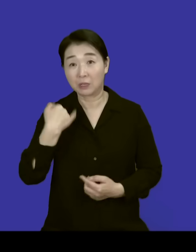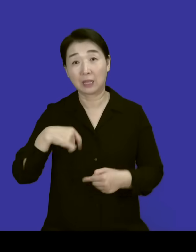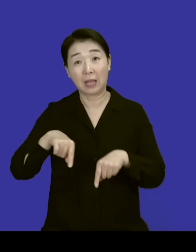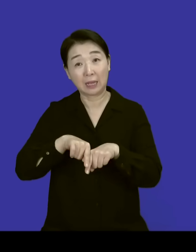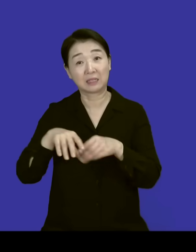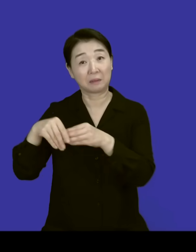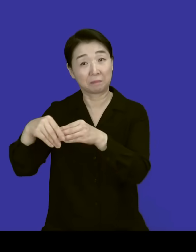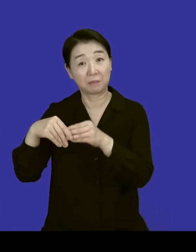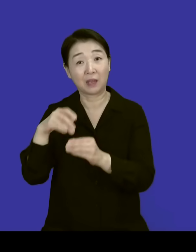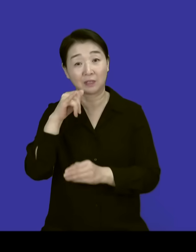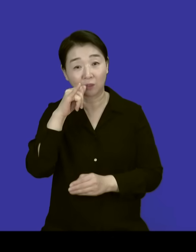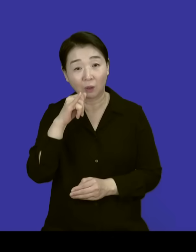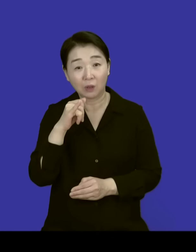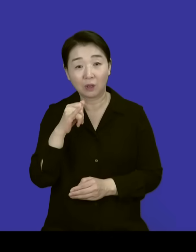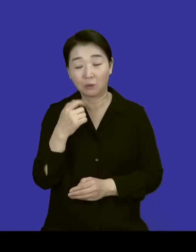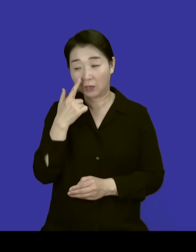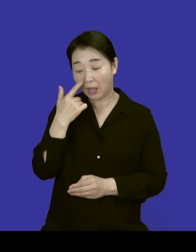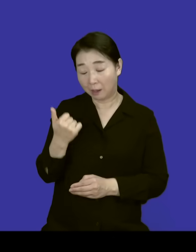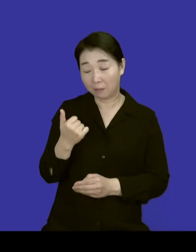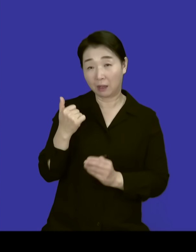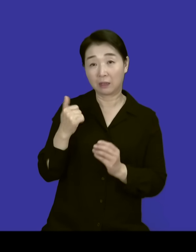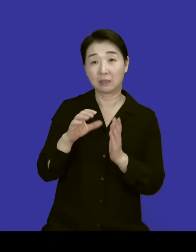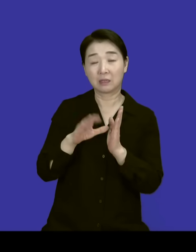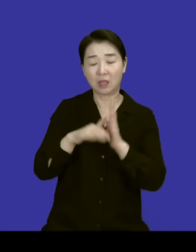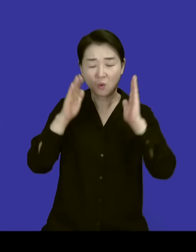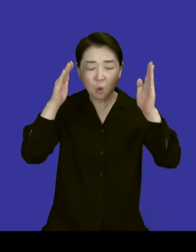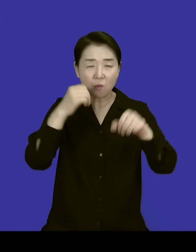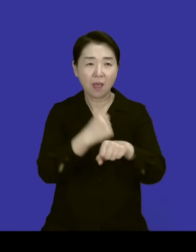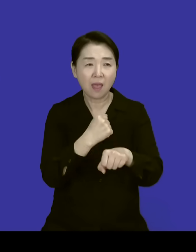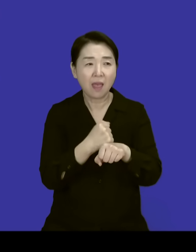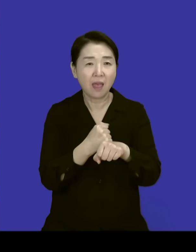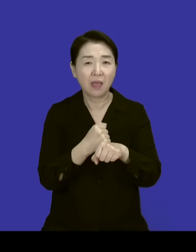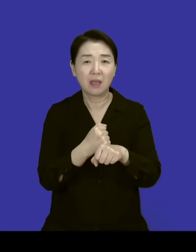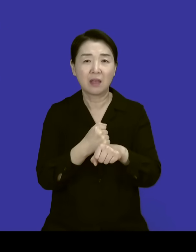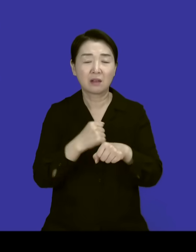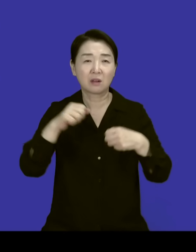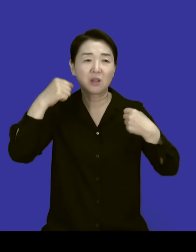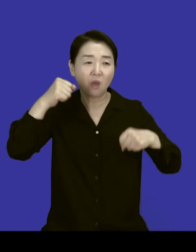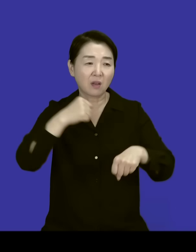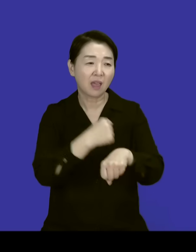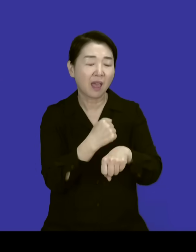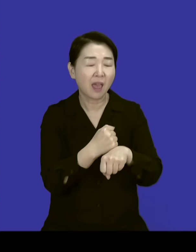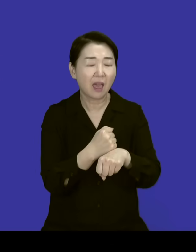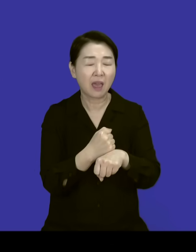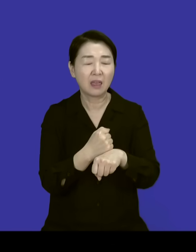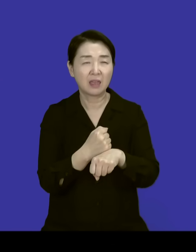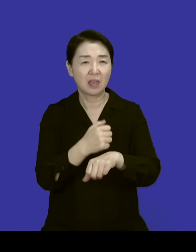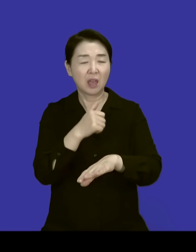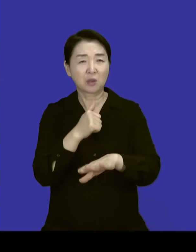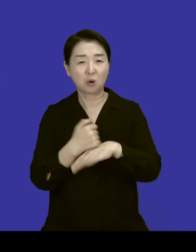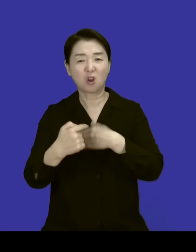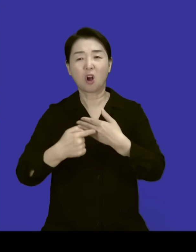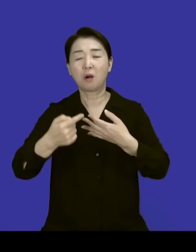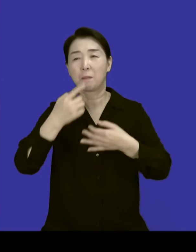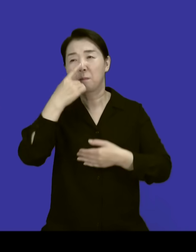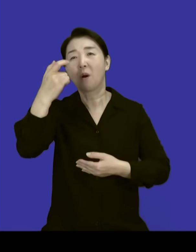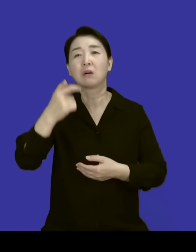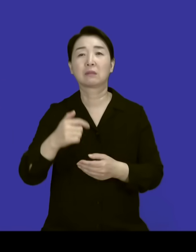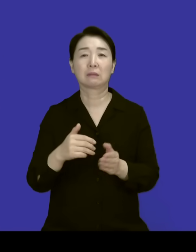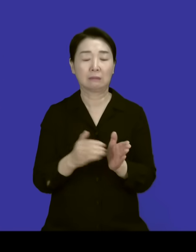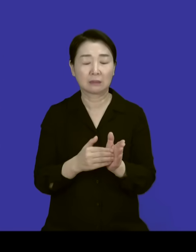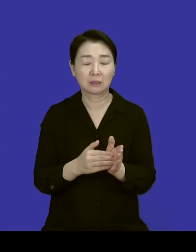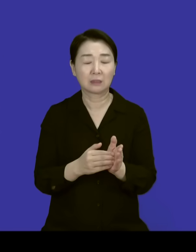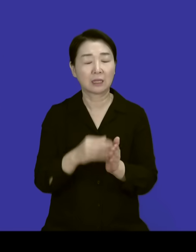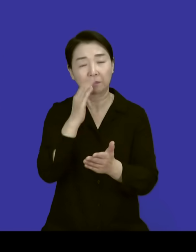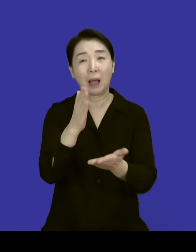어릴 때 애 공부시켜야지 그런 거 시키면 바람 맞아. 들어가서 안 된다라고 엄청 주변 분들이 말리셔서 저도 어머니 아버님이 엄청 싸우셔가지고 엄청 싸우셨어요.